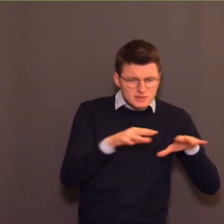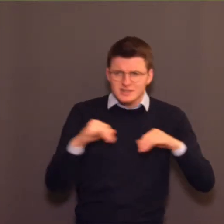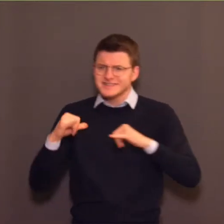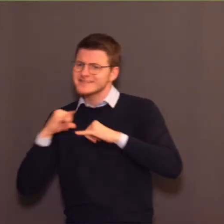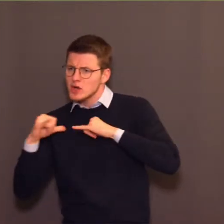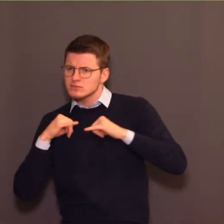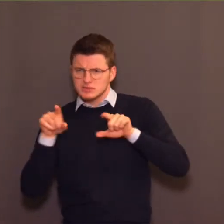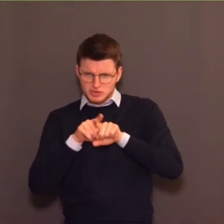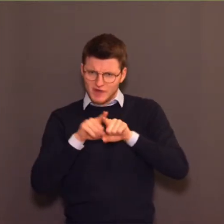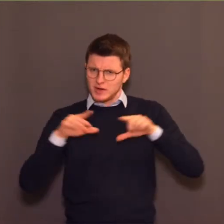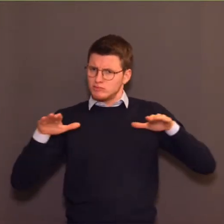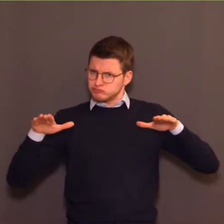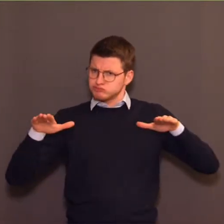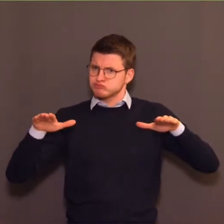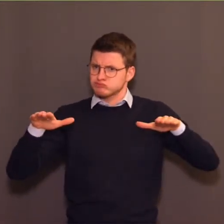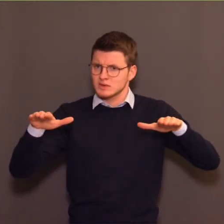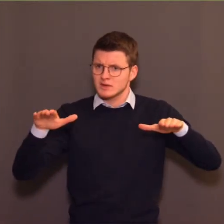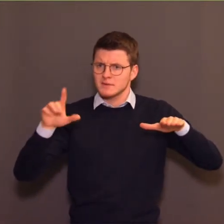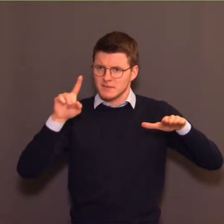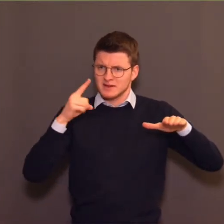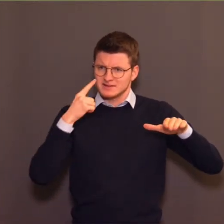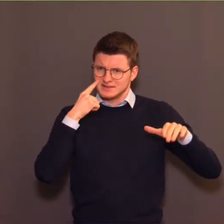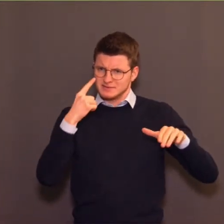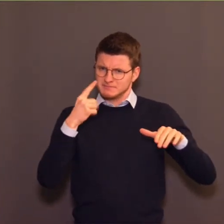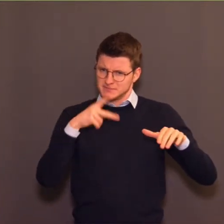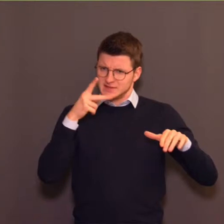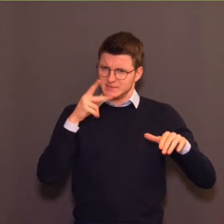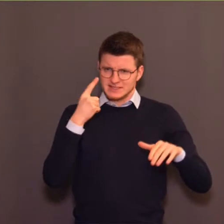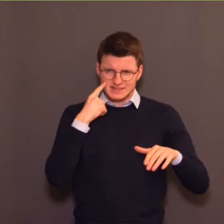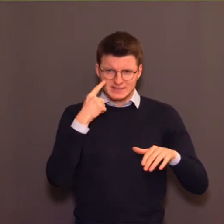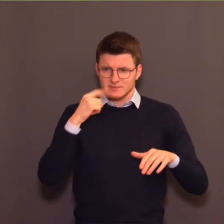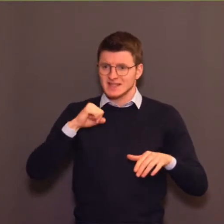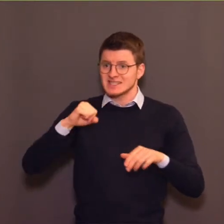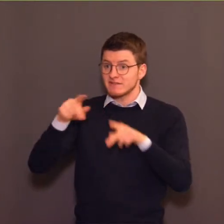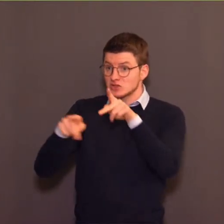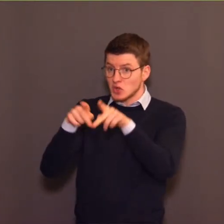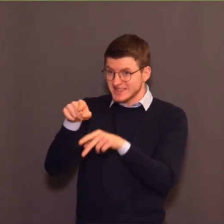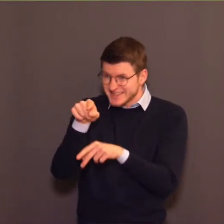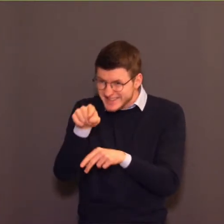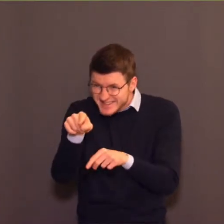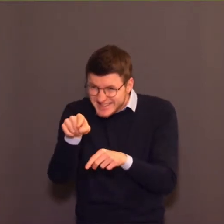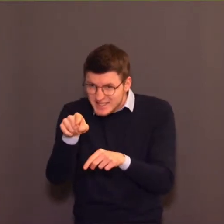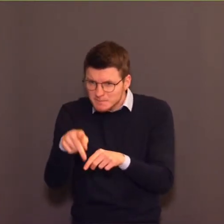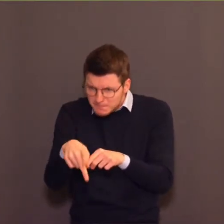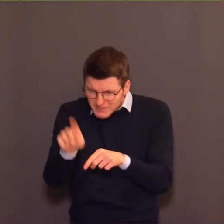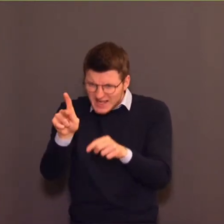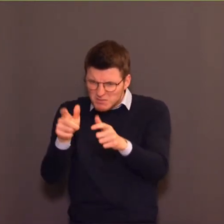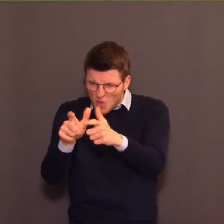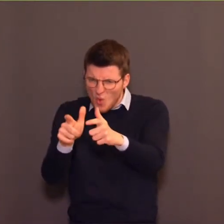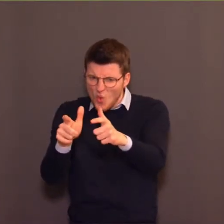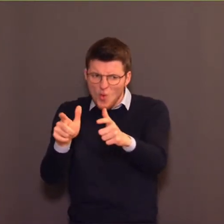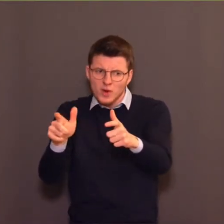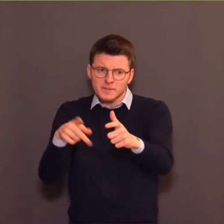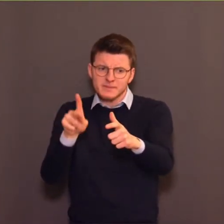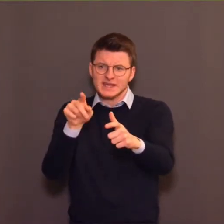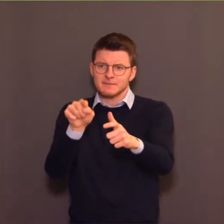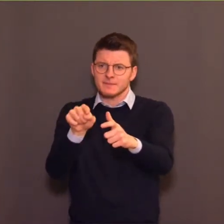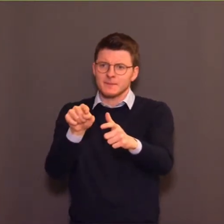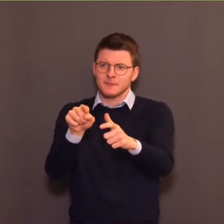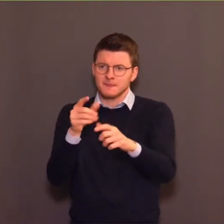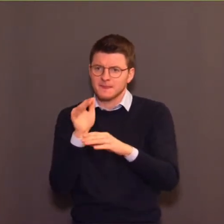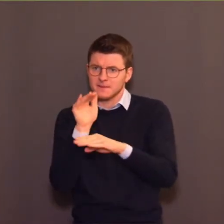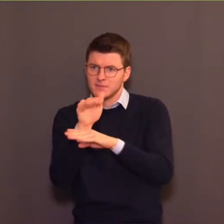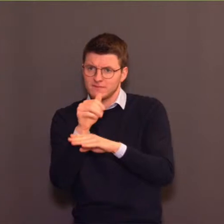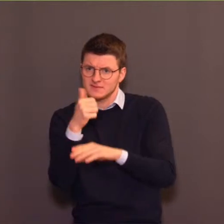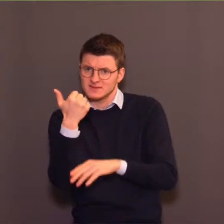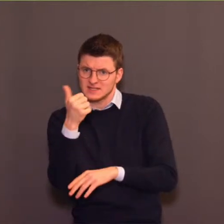meer uitgesproken toename van het aantal ingenomen intensieve zorgbedden. Iets meer dan 26% van de